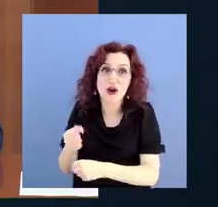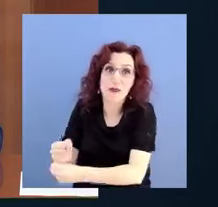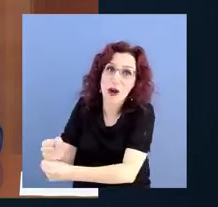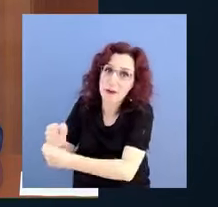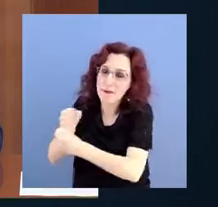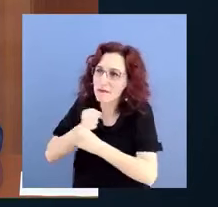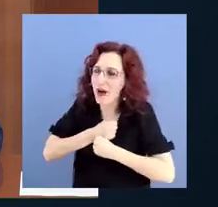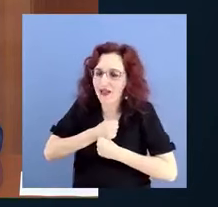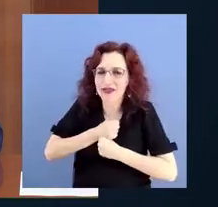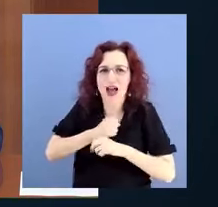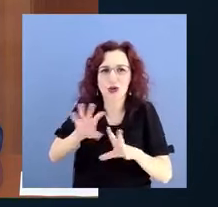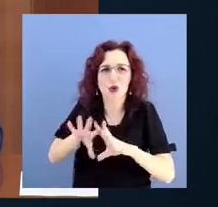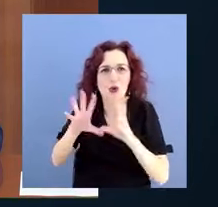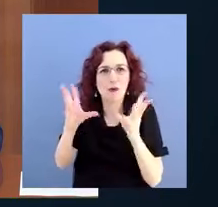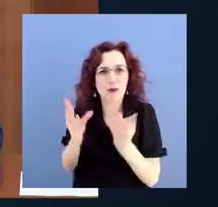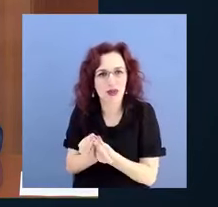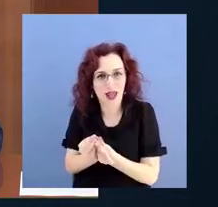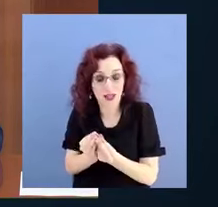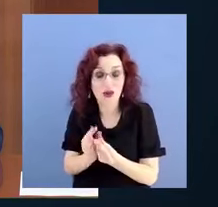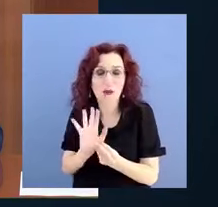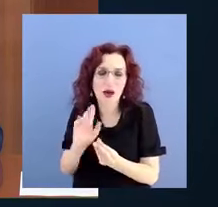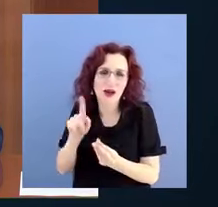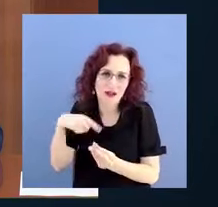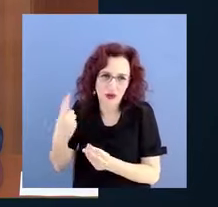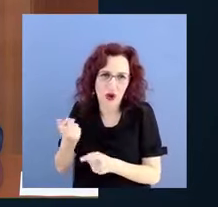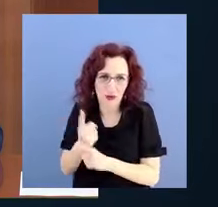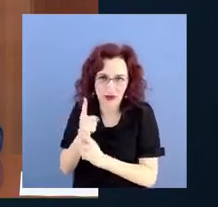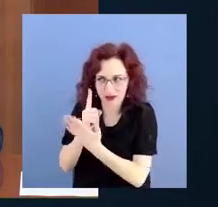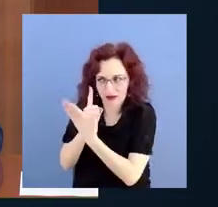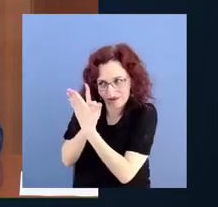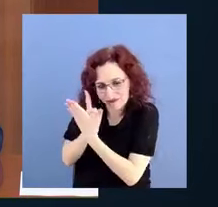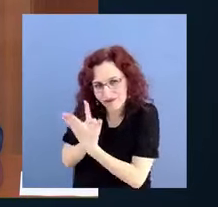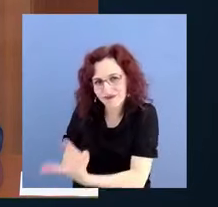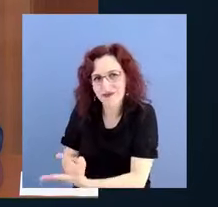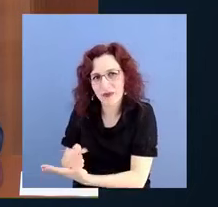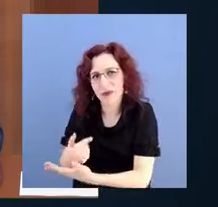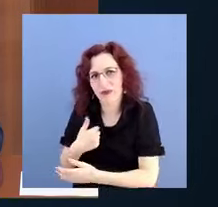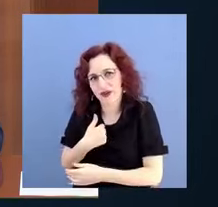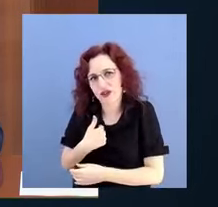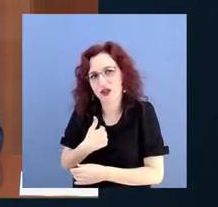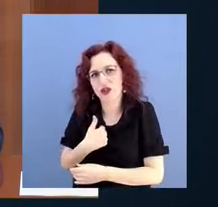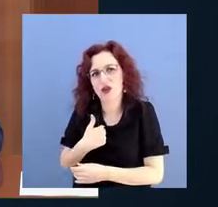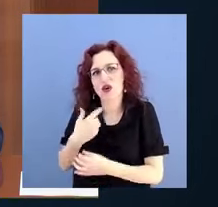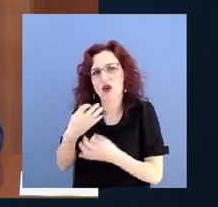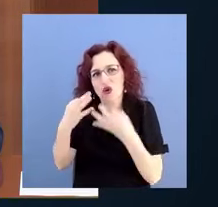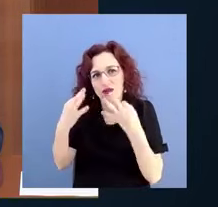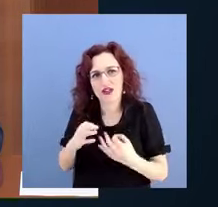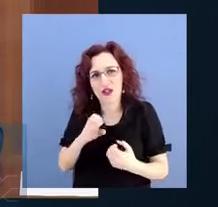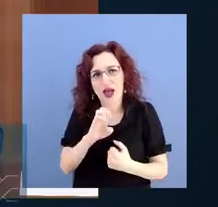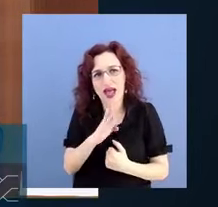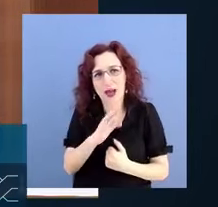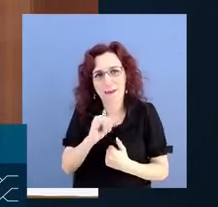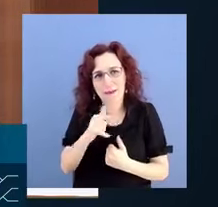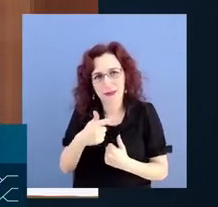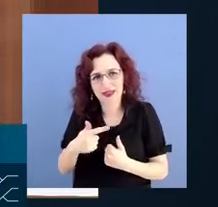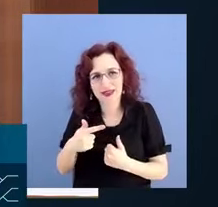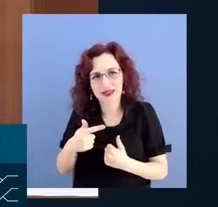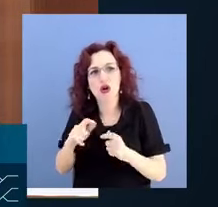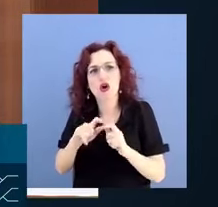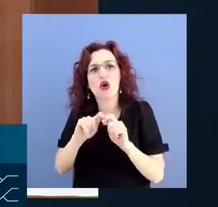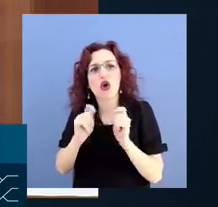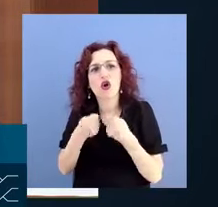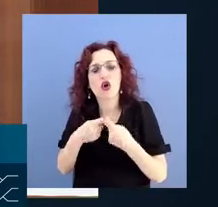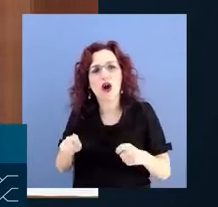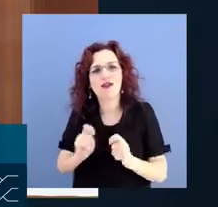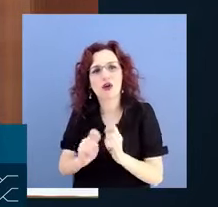che però poi in qualche modo va mantenuto e quindi confido che con l'aiuto di ebit di concommercio la sua sud si